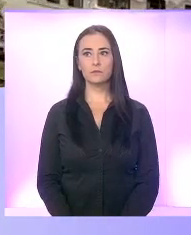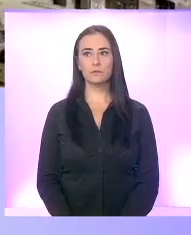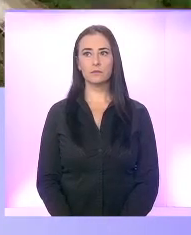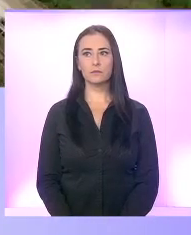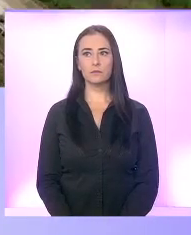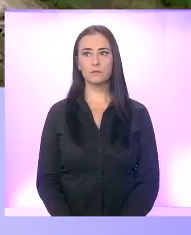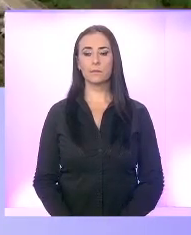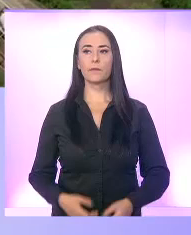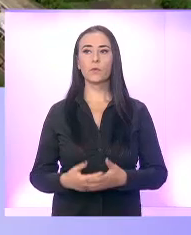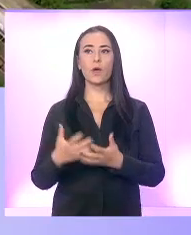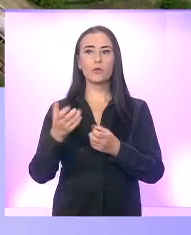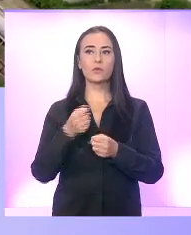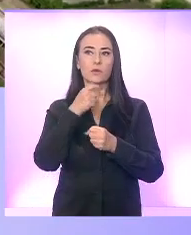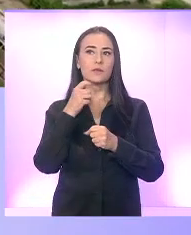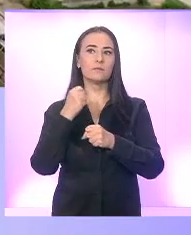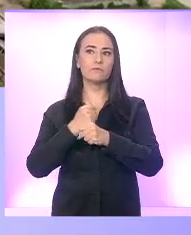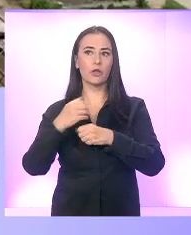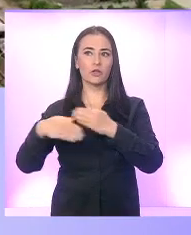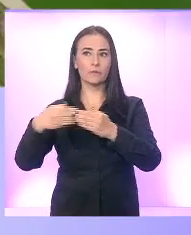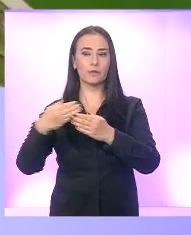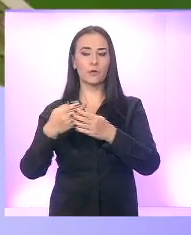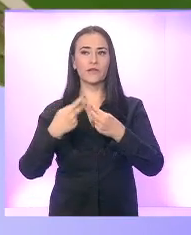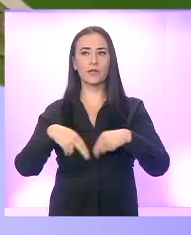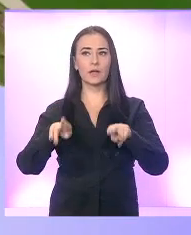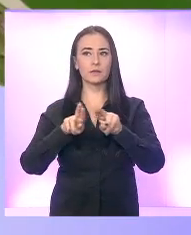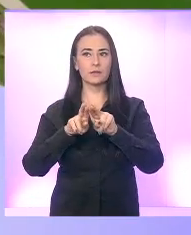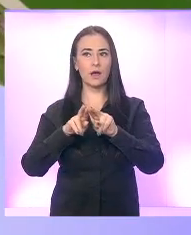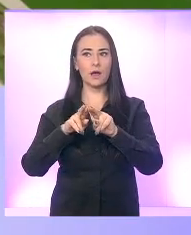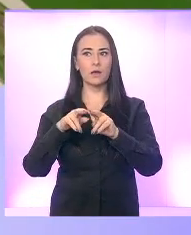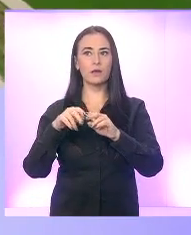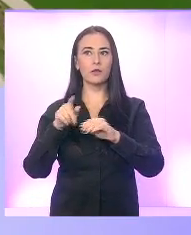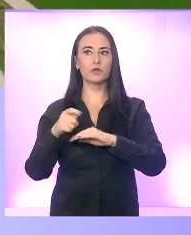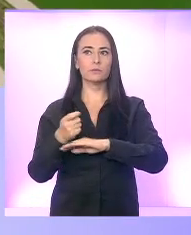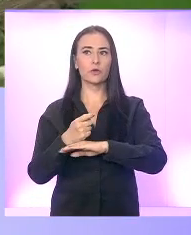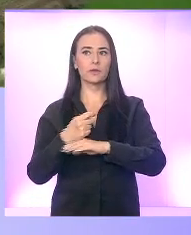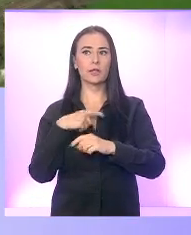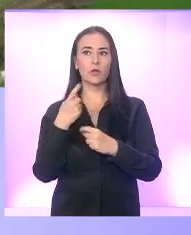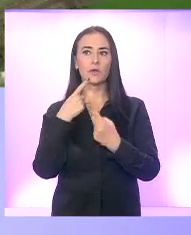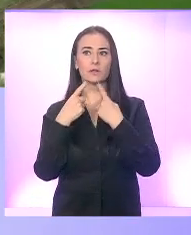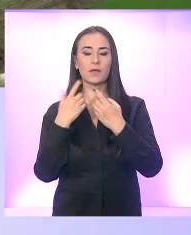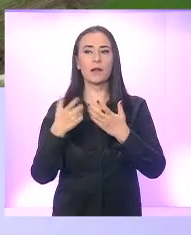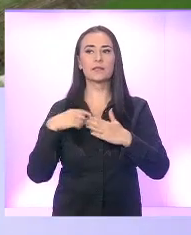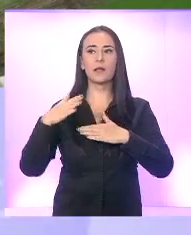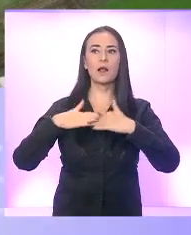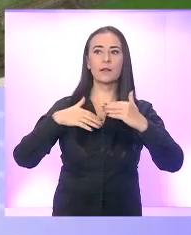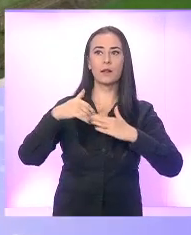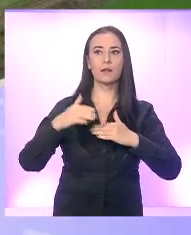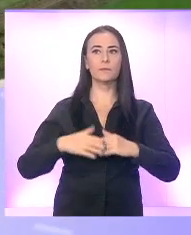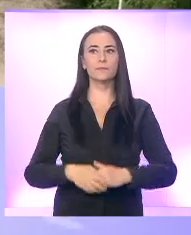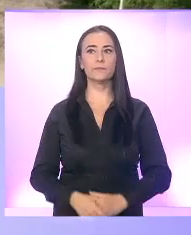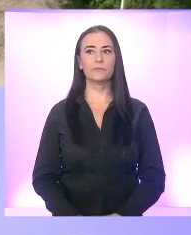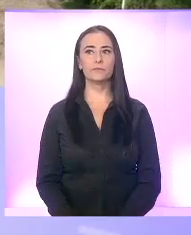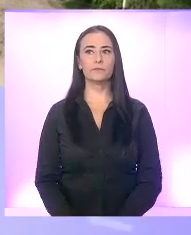ferate ar trebui să fi făcut deja 40% din lucrări, însă doar 15% sunt realizate. Reabilitarea căii